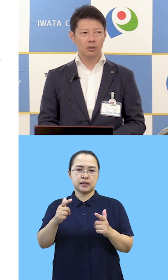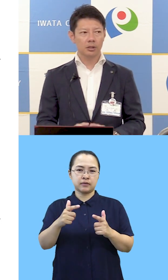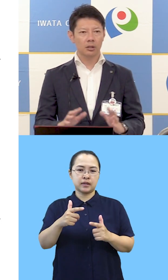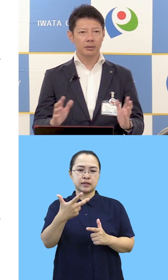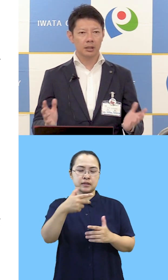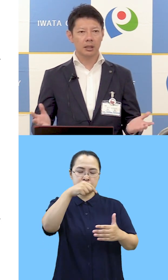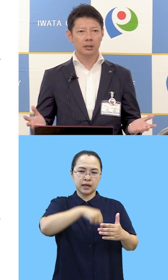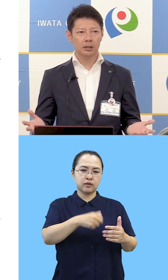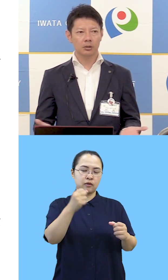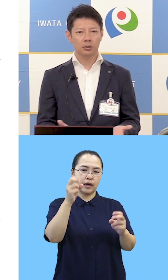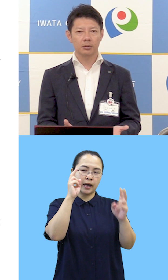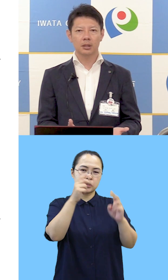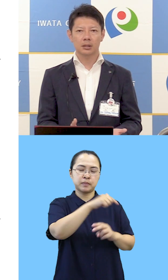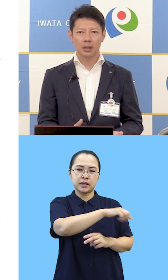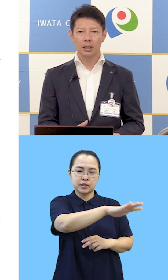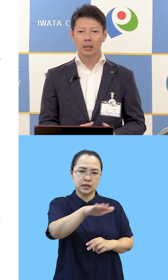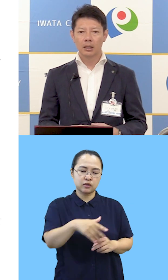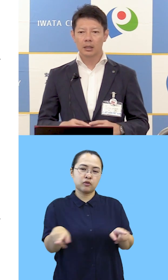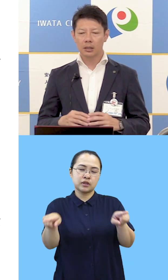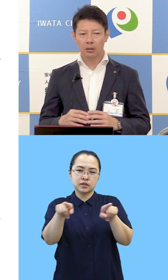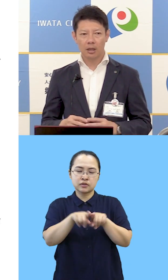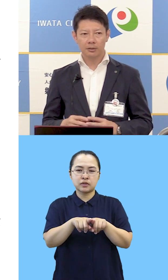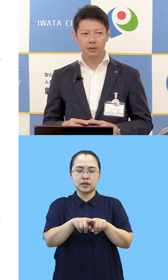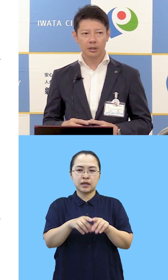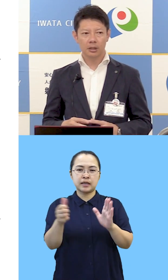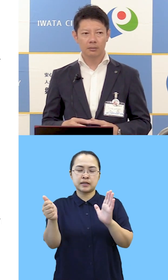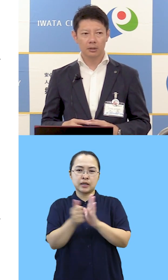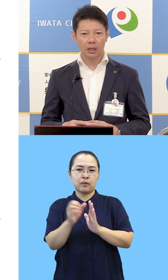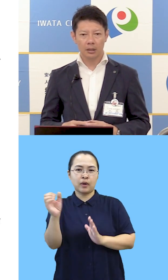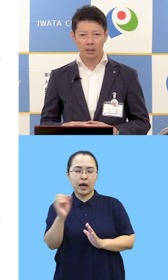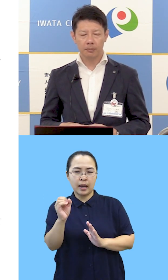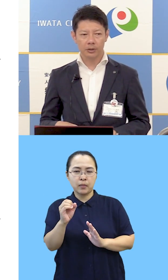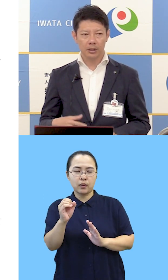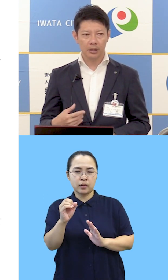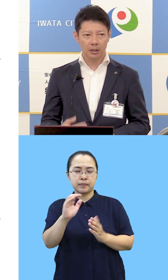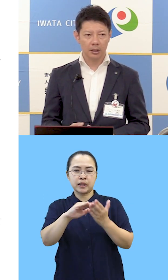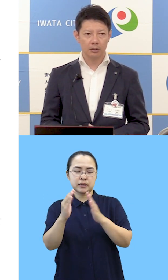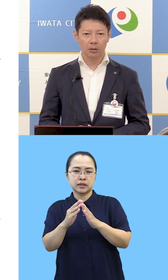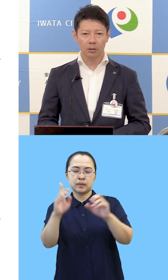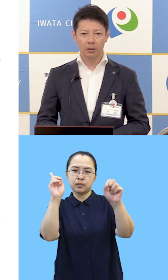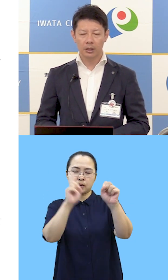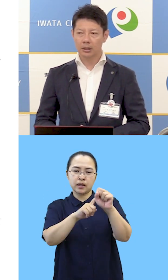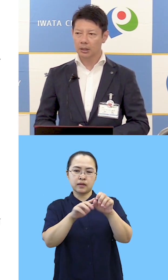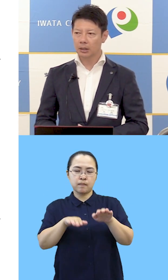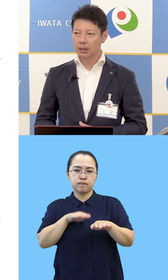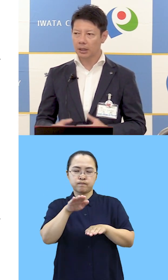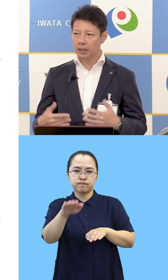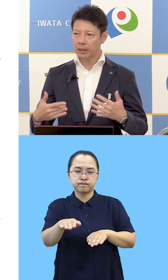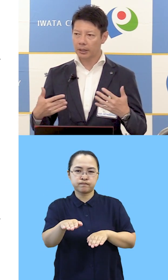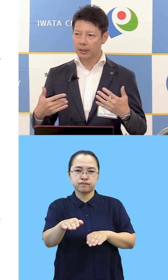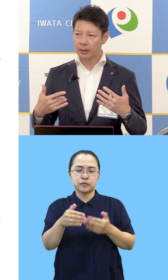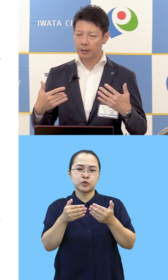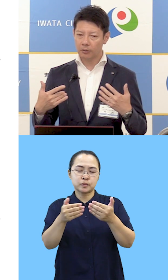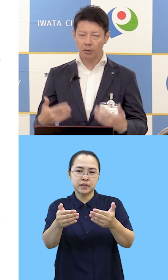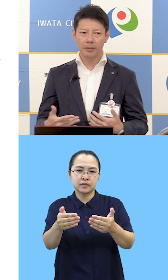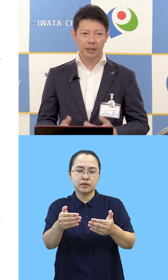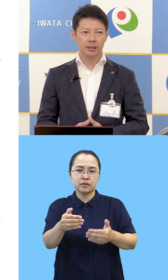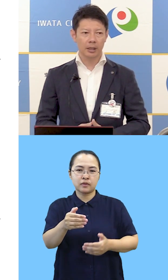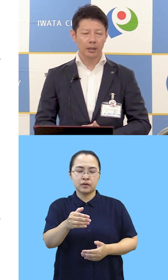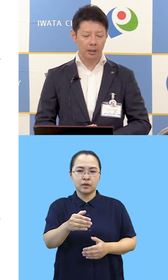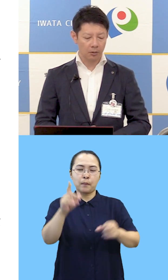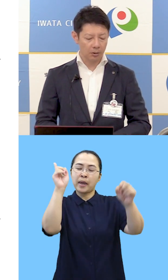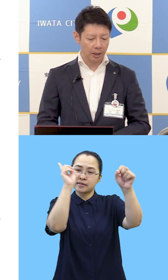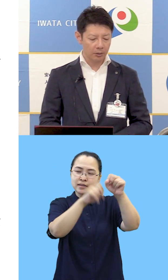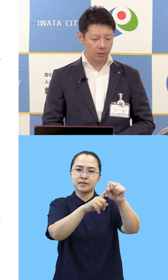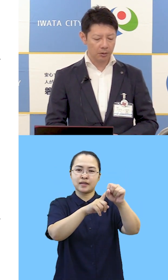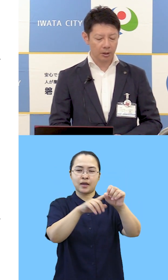市内事業者の皆さんたちとともにですね、ゼロカーボンシティに向けて一歩前進できるといい、を目指